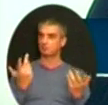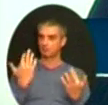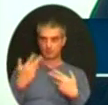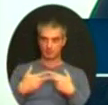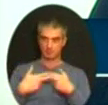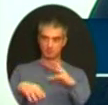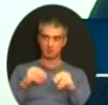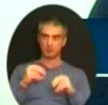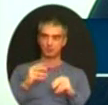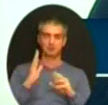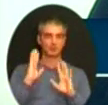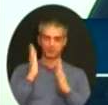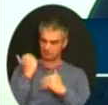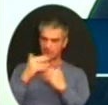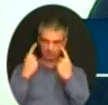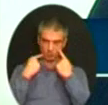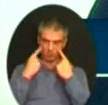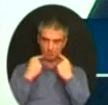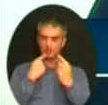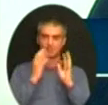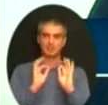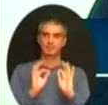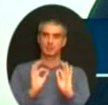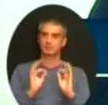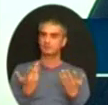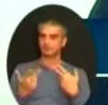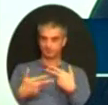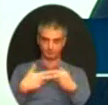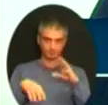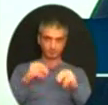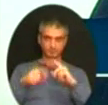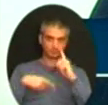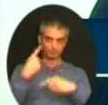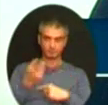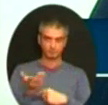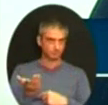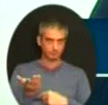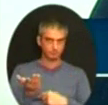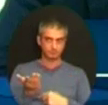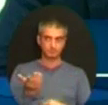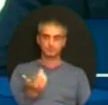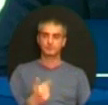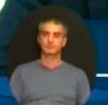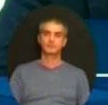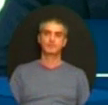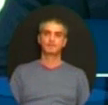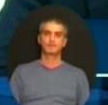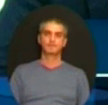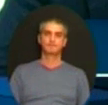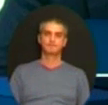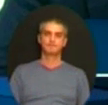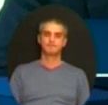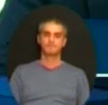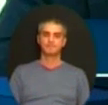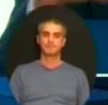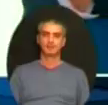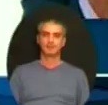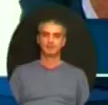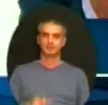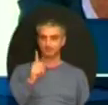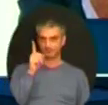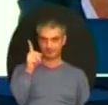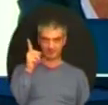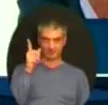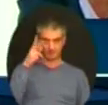הבחירות הקרובות? תפסיקו לילל, בוא נדבר רגע את האמת. לקראת הבחירות הקרובות? שנייה, אני אגיד לך משהו, שנייה אחת. לא, שנייה.